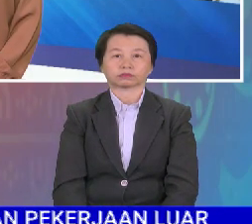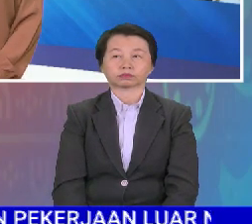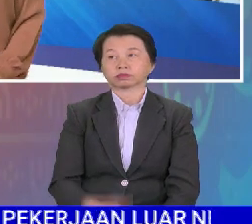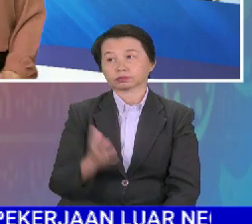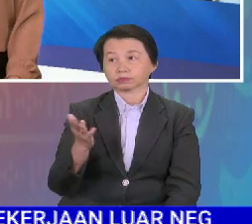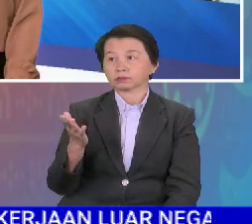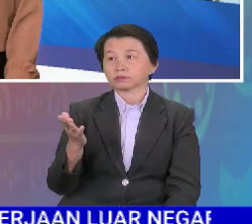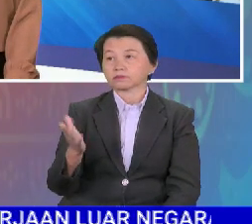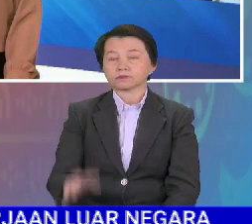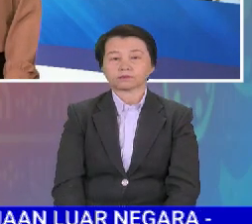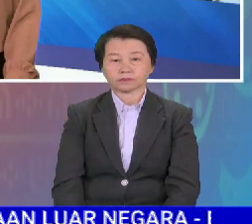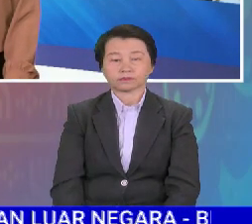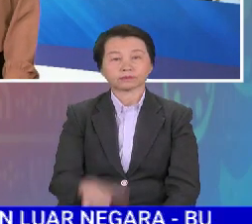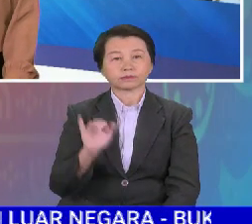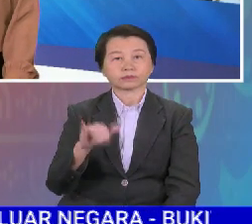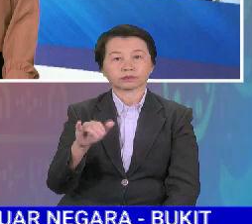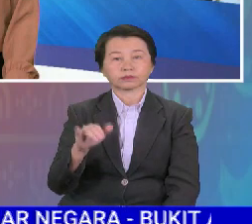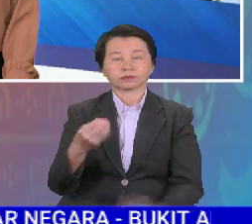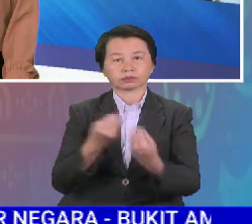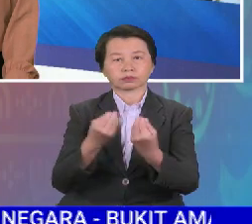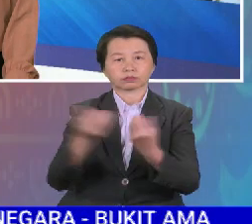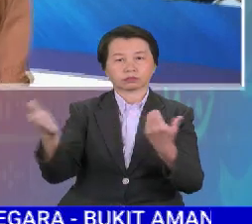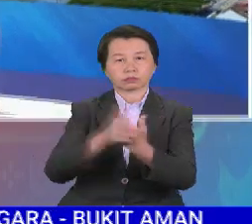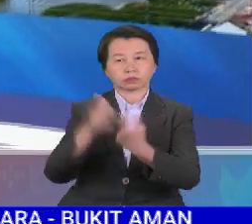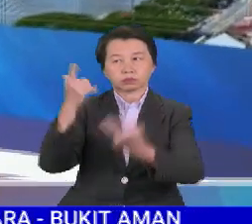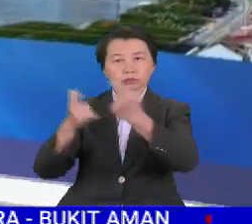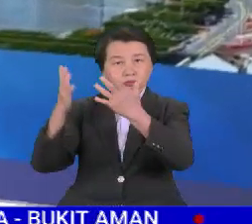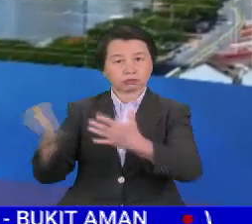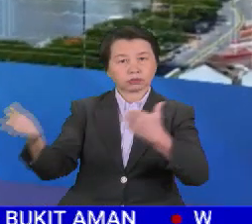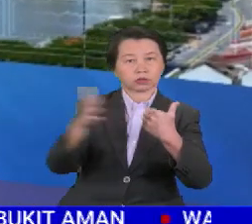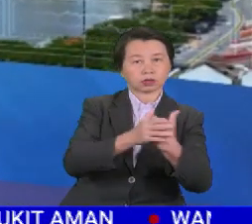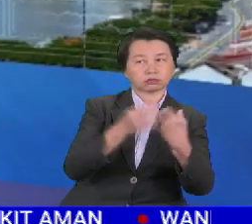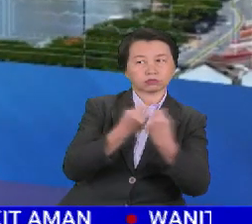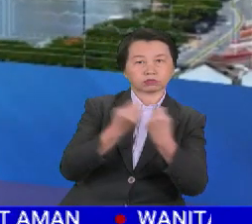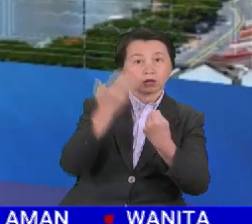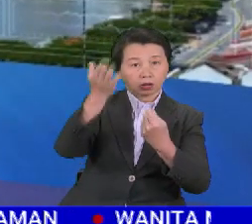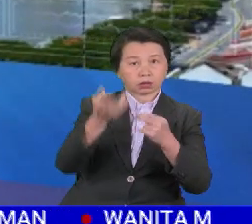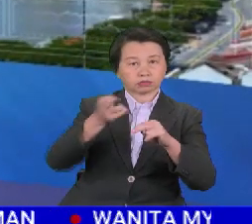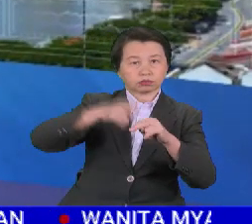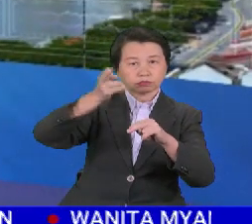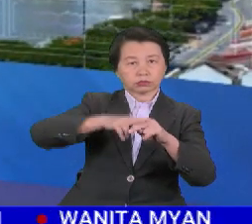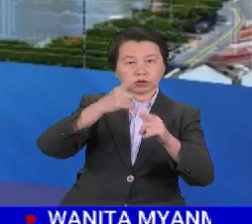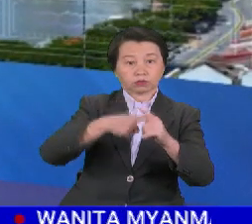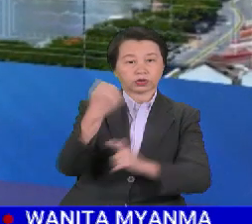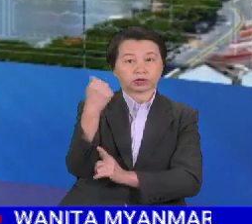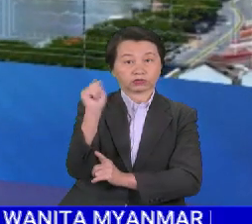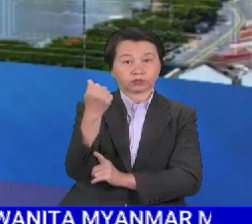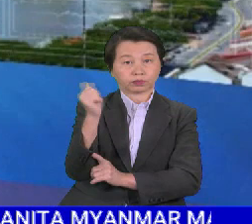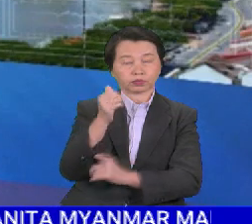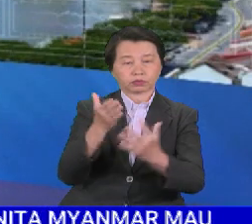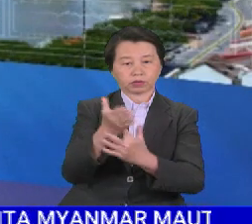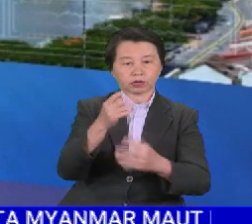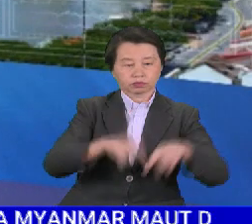Silakan Vi. Ya, Atika, jumlah ketibaan pelancong ke Sarawak dijangka meningkat sepanjang Oktober ini